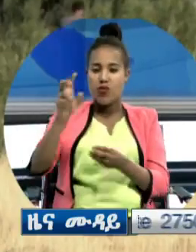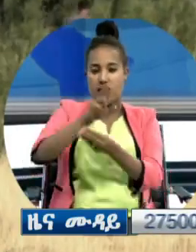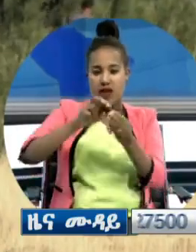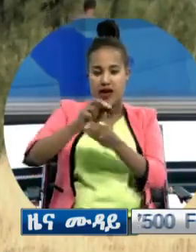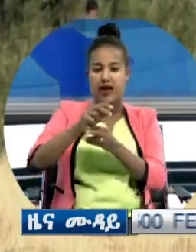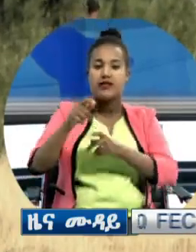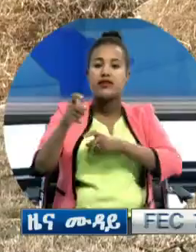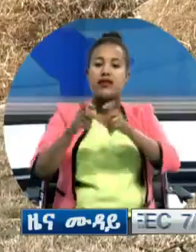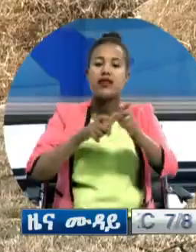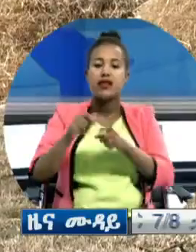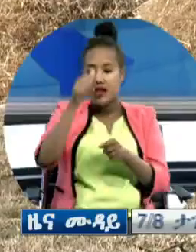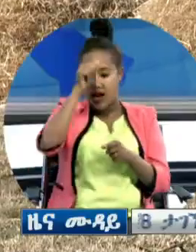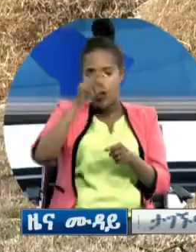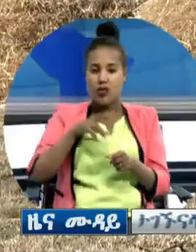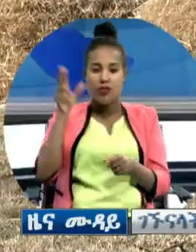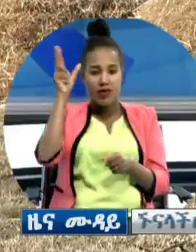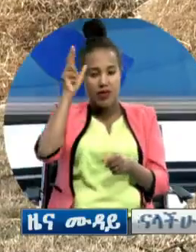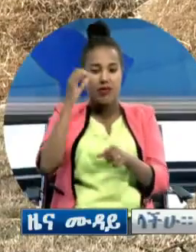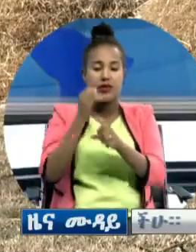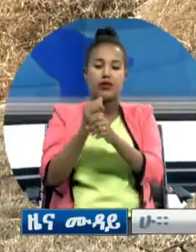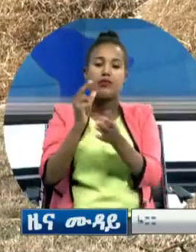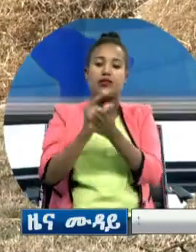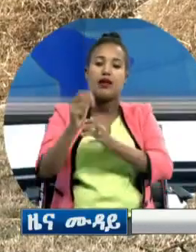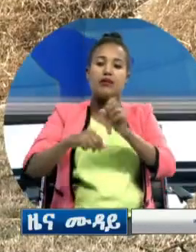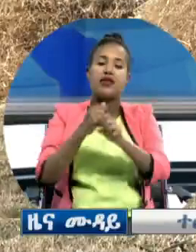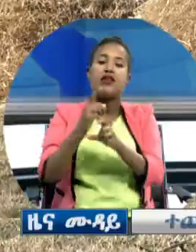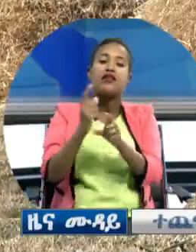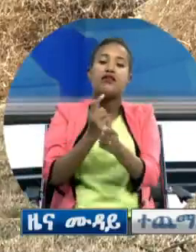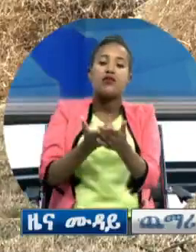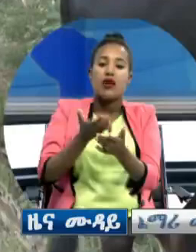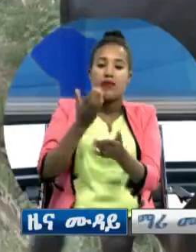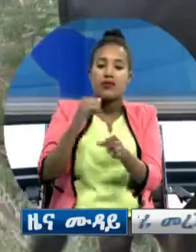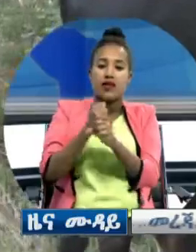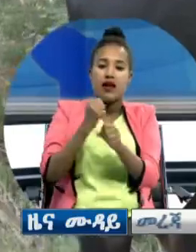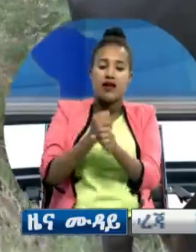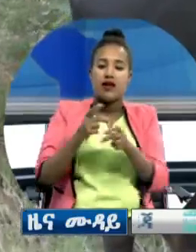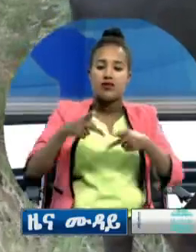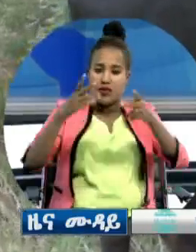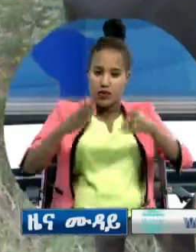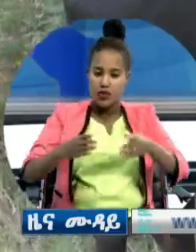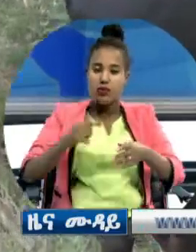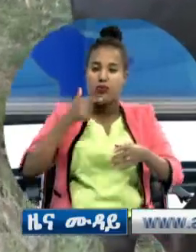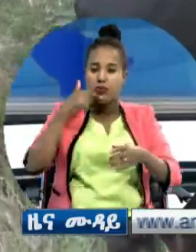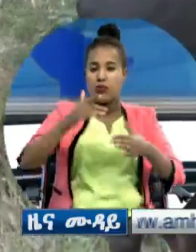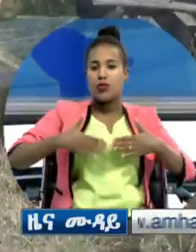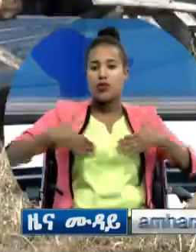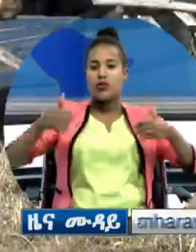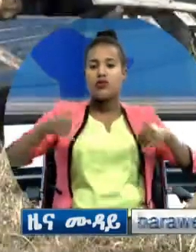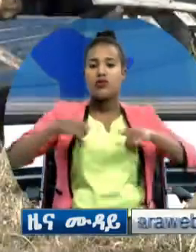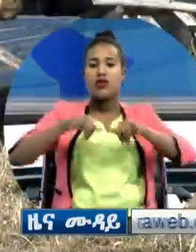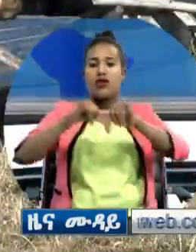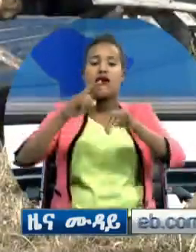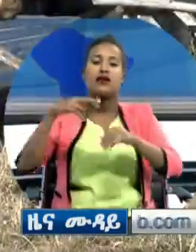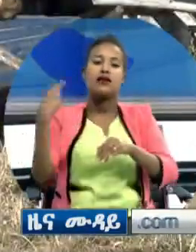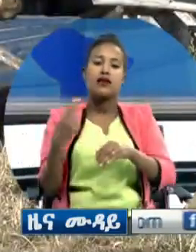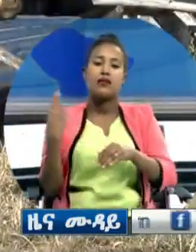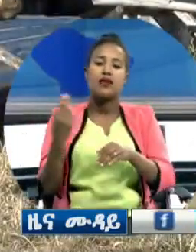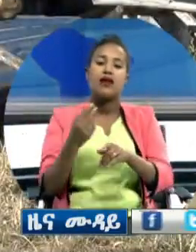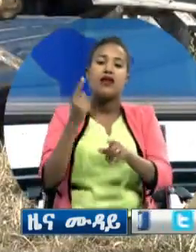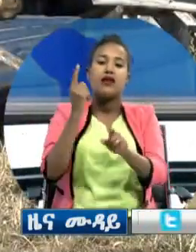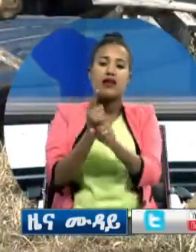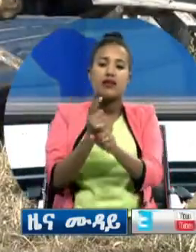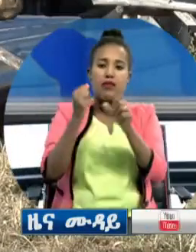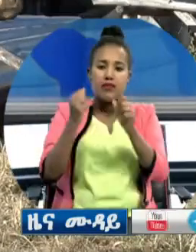ተረፈ በተያዘው በጀት አመት የተፈጥሮ ሀብት የአፈርና ውሃ ጥበቃ ስራ የአርሶ አደሮችን ብሎም የወጣቶችን ዘላቂ ተጠቃሚነት